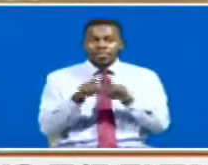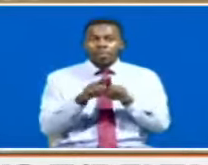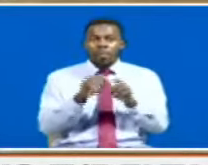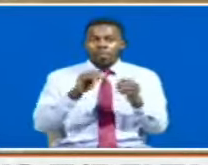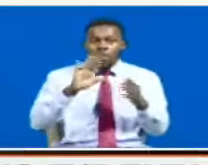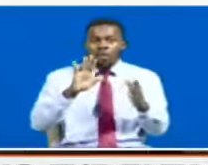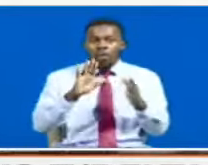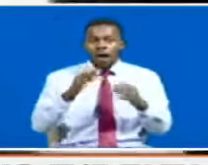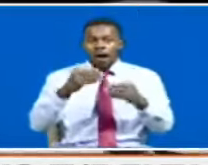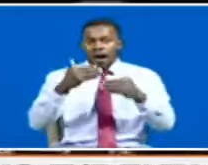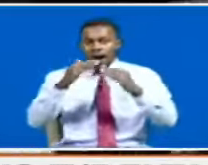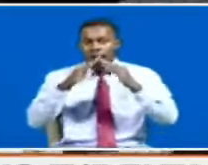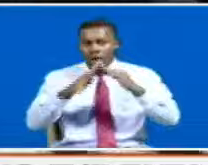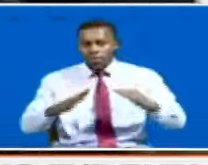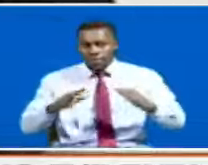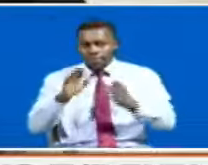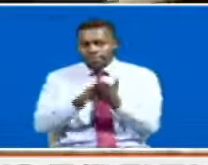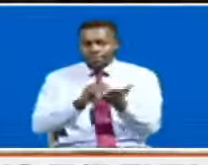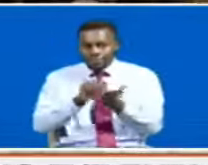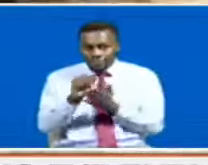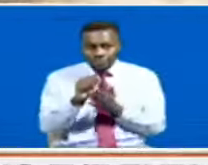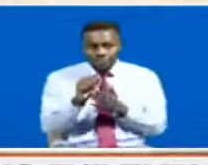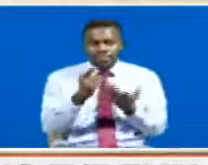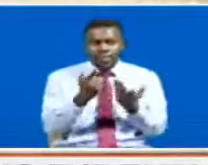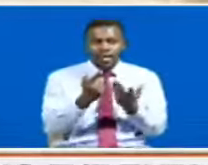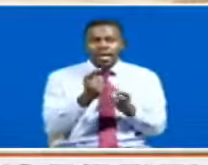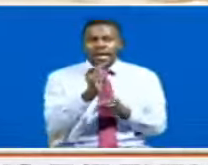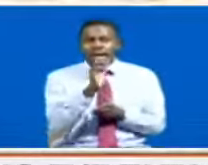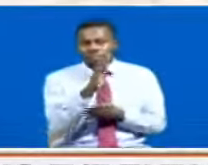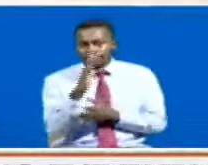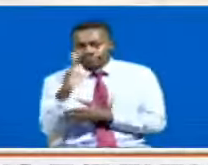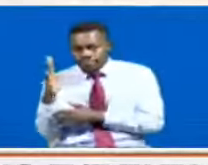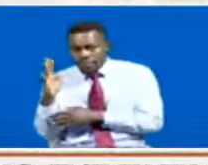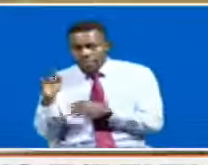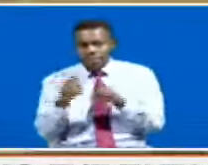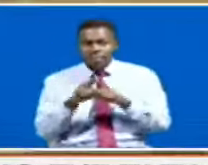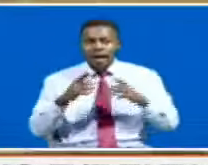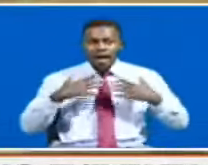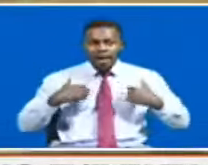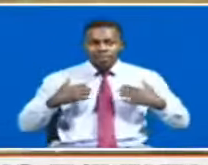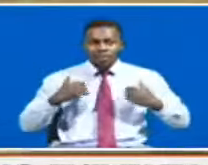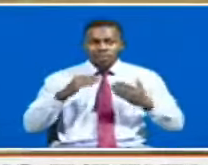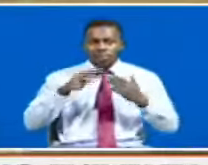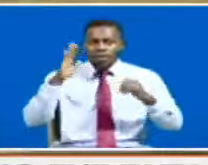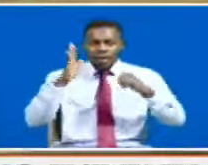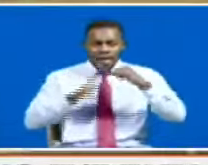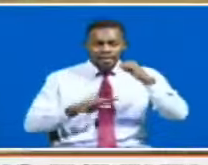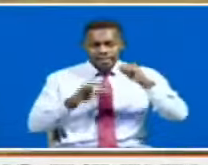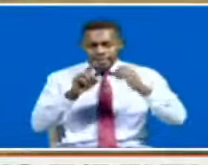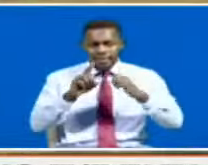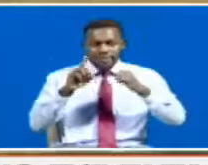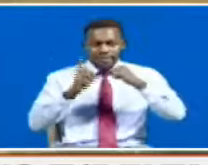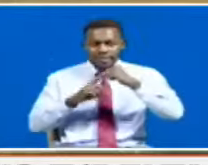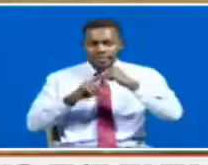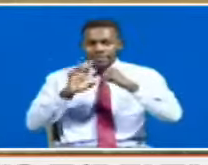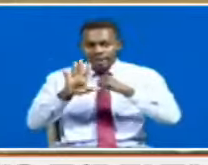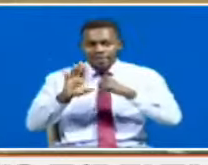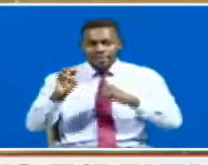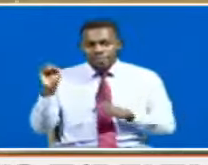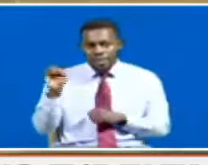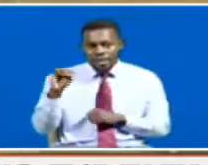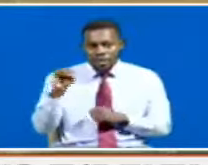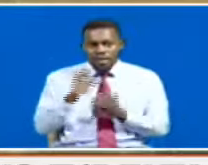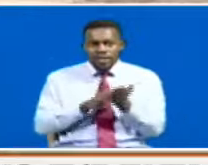38,390 yakiharibiwa pamoja na mimea na mifugo wenye thamani ya shilingi milioni 65 wakiangamia, huku